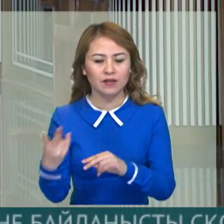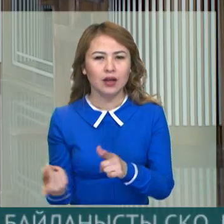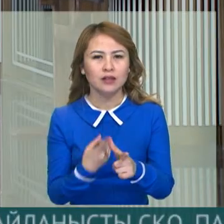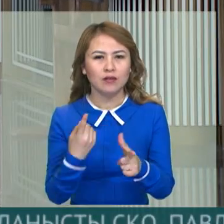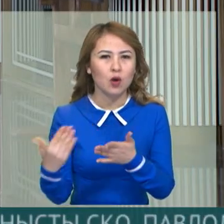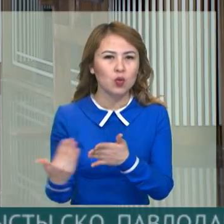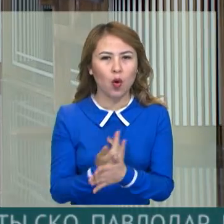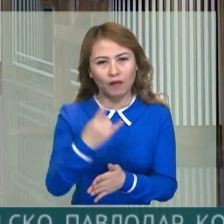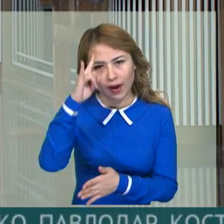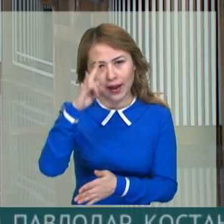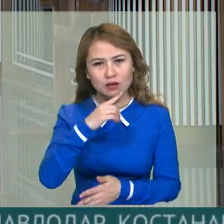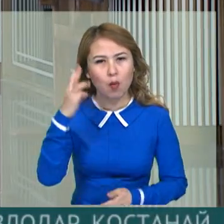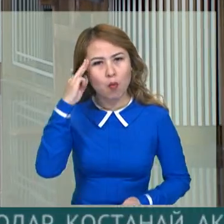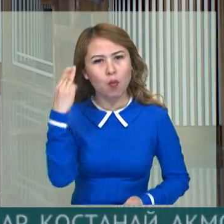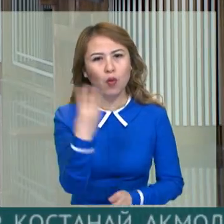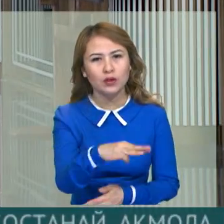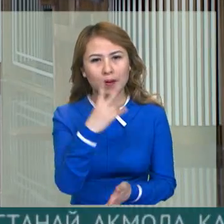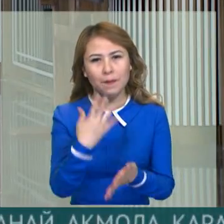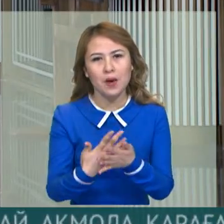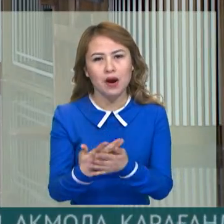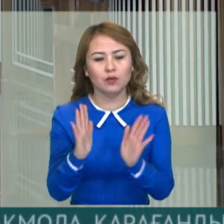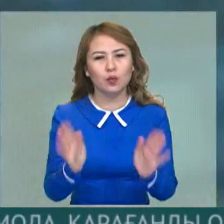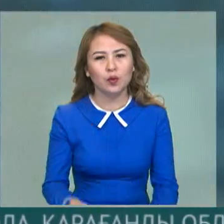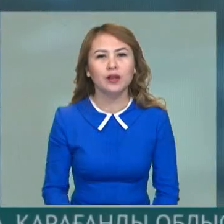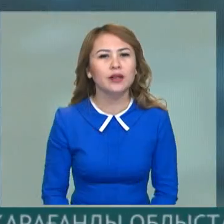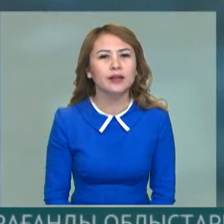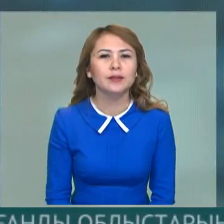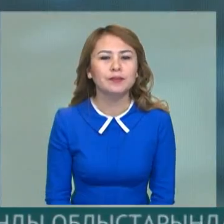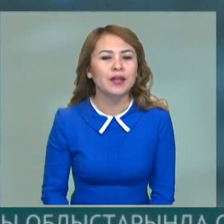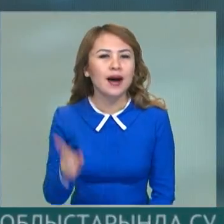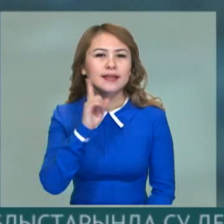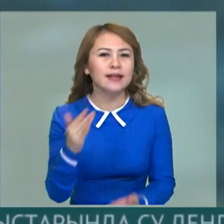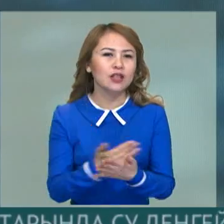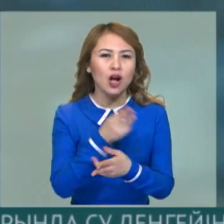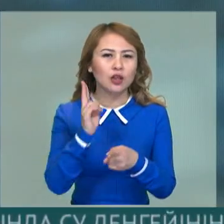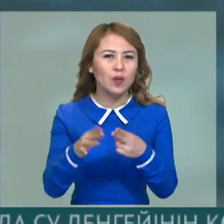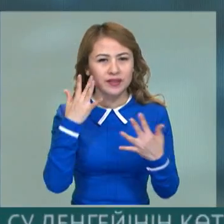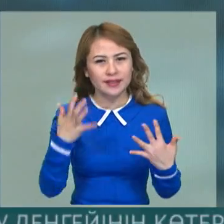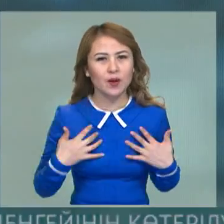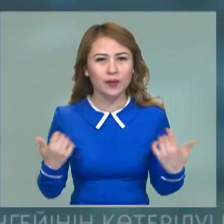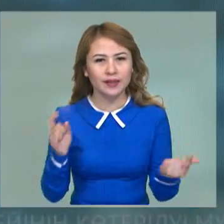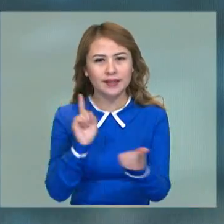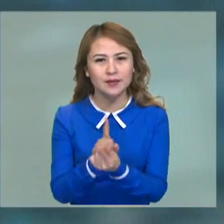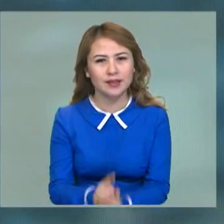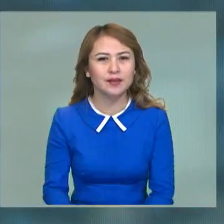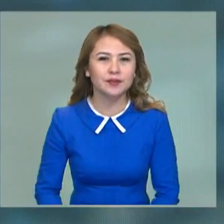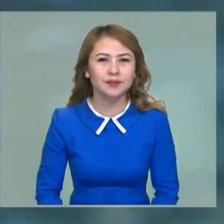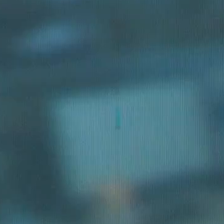қазақ биіндегі өзіндік туындыларын көрсететін болады. Әзірге осы, келесі эфирде жүздескенше.